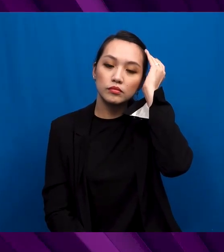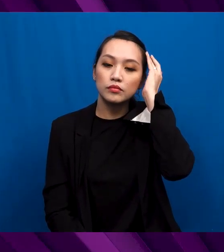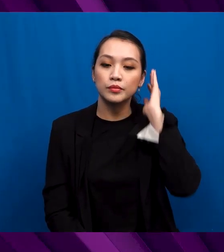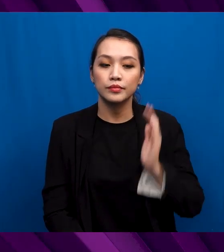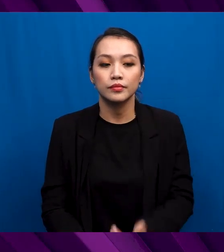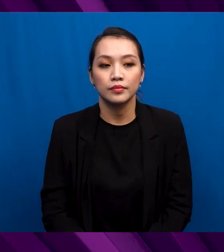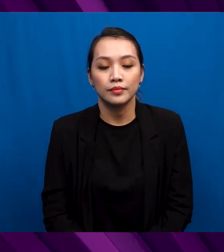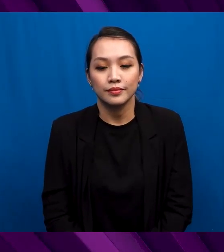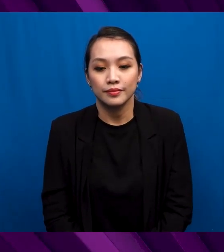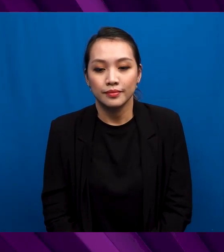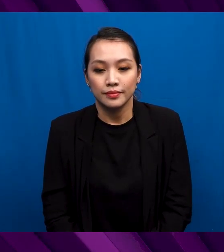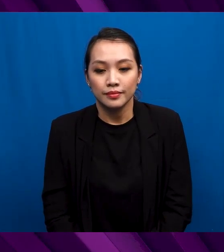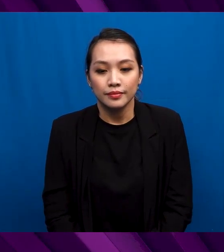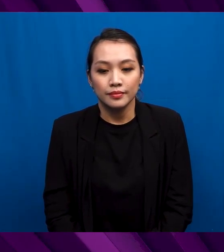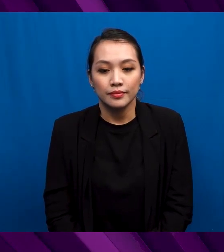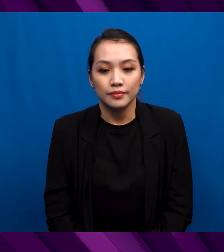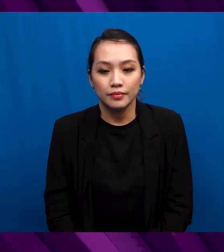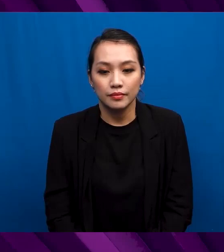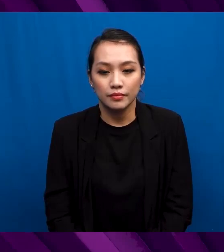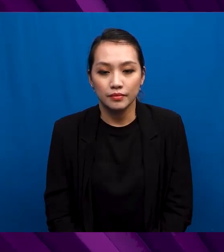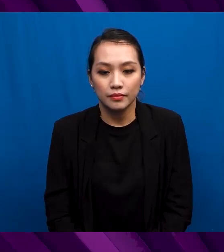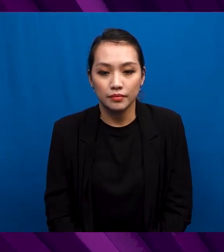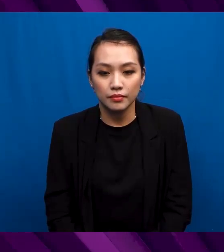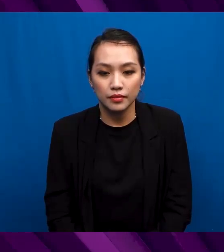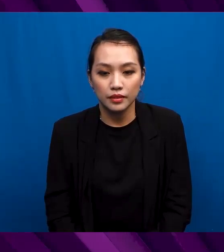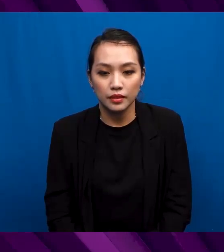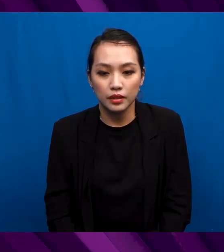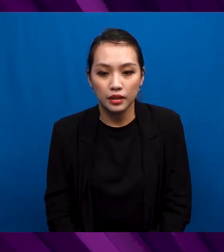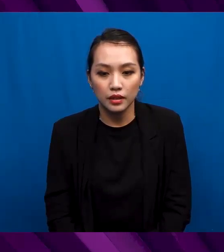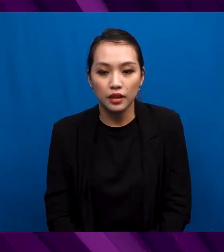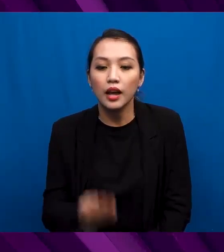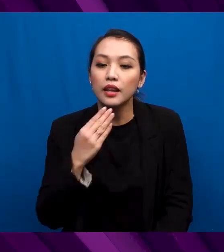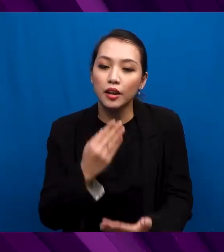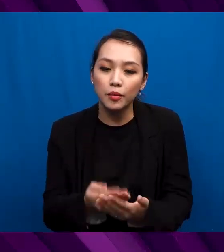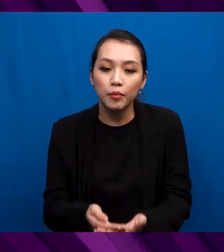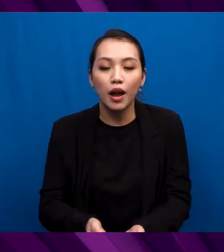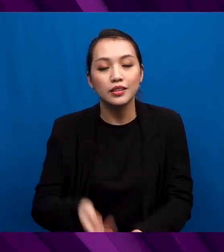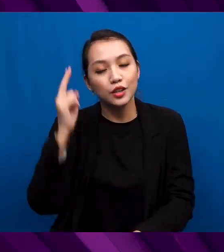Berjumpa denganmu secara pribadi adalah kerinduan kami setiap hari. Terima kasih kami bisa